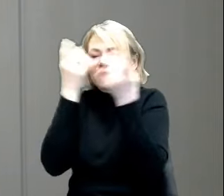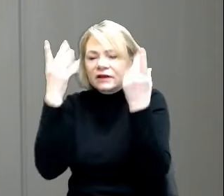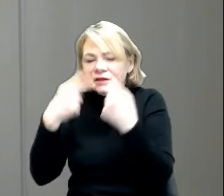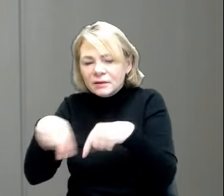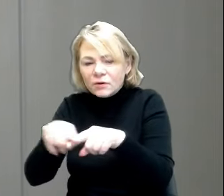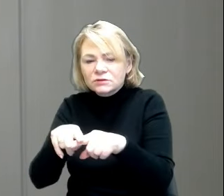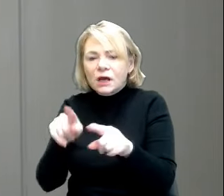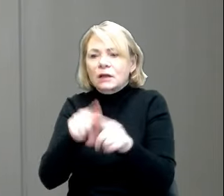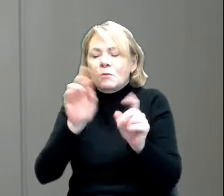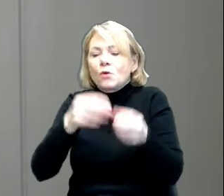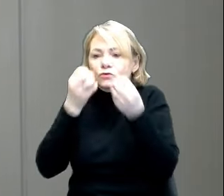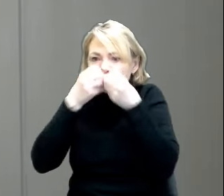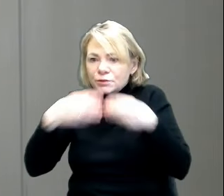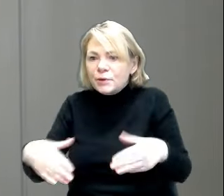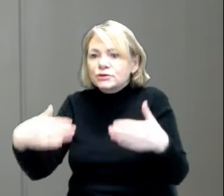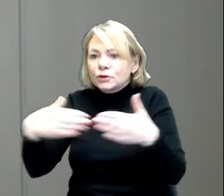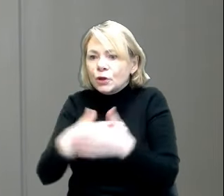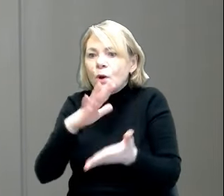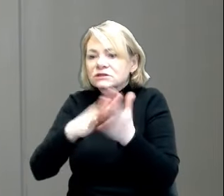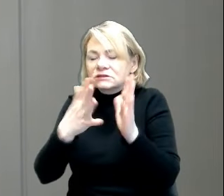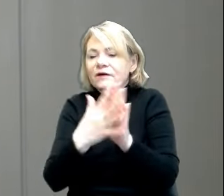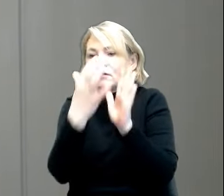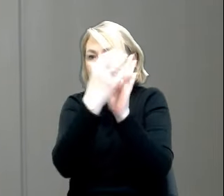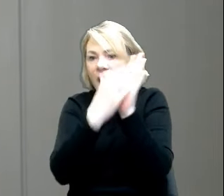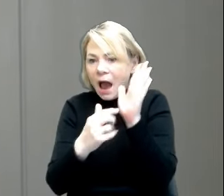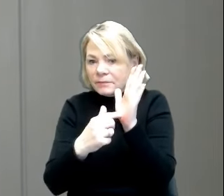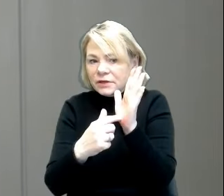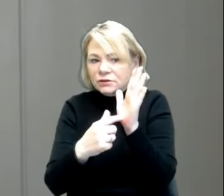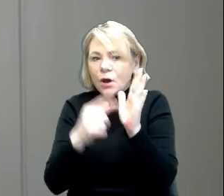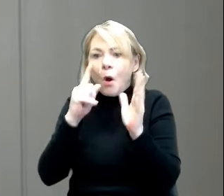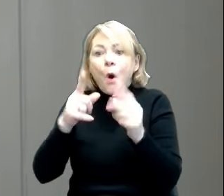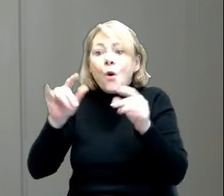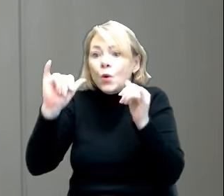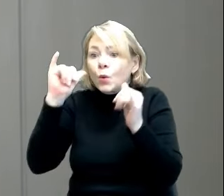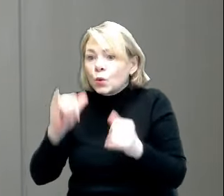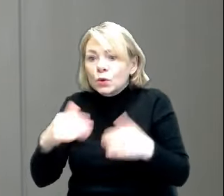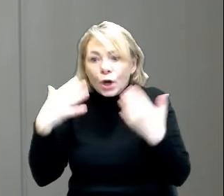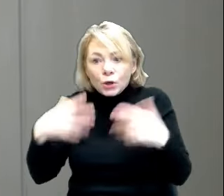tvarkos aprašą nes nu rodens jis jau turės privalėt